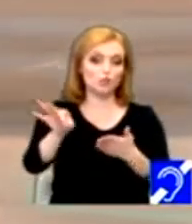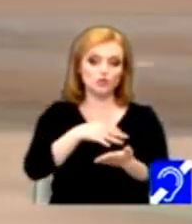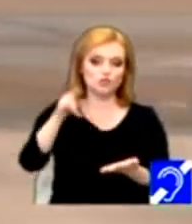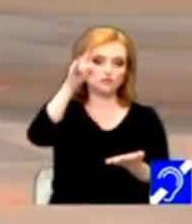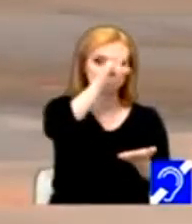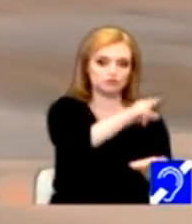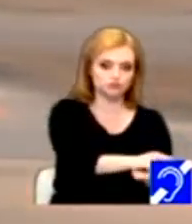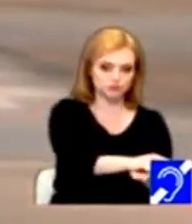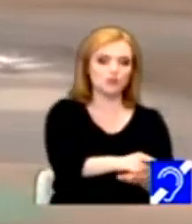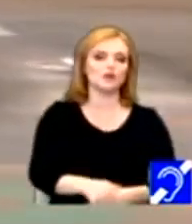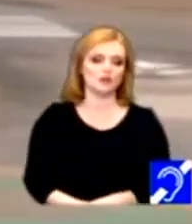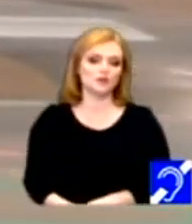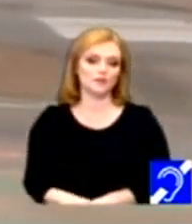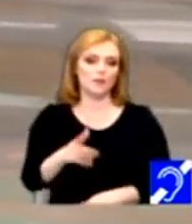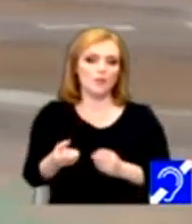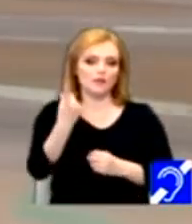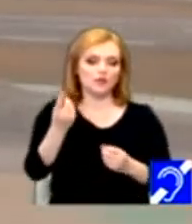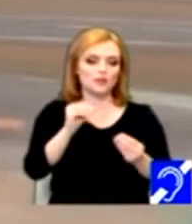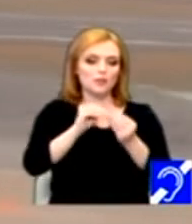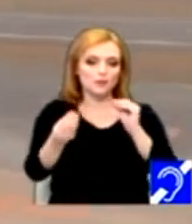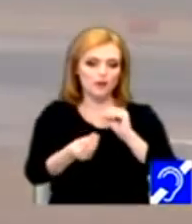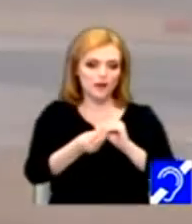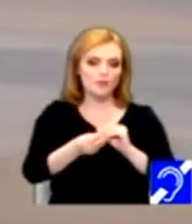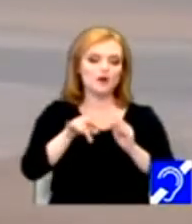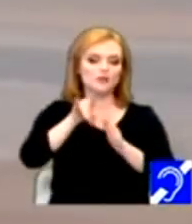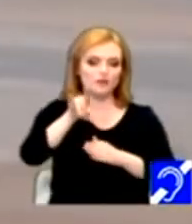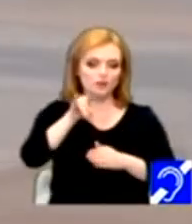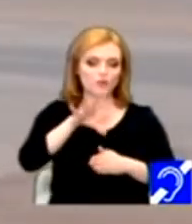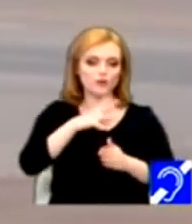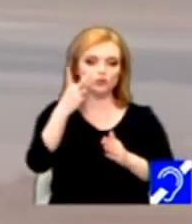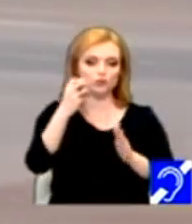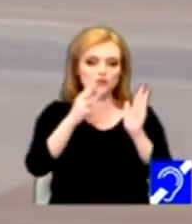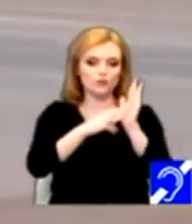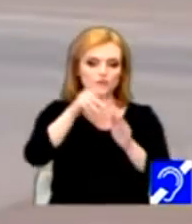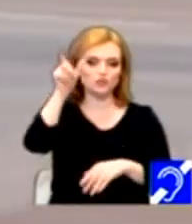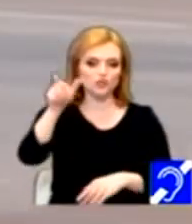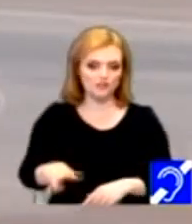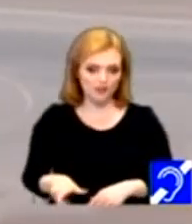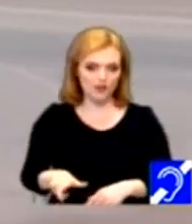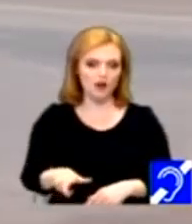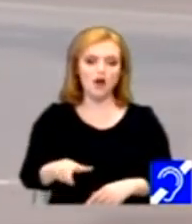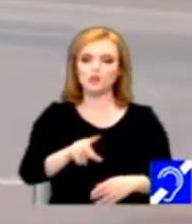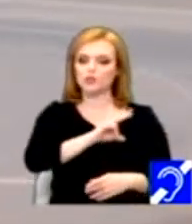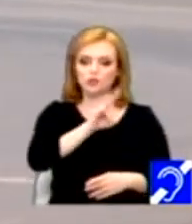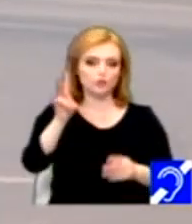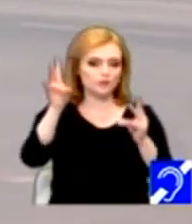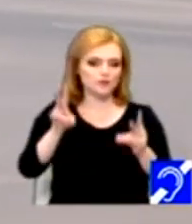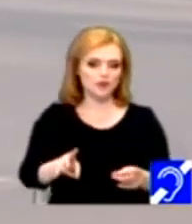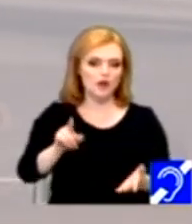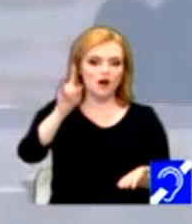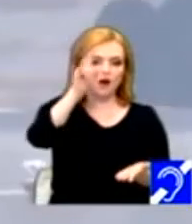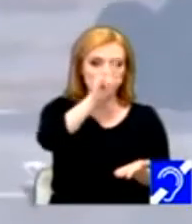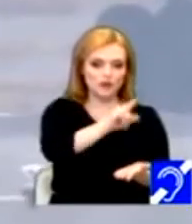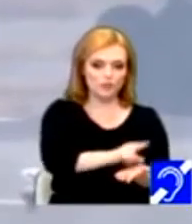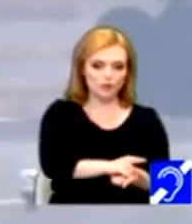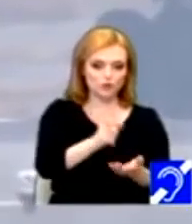aflau 270 de pasageri și 8 membri ai echipajului, dar nimeni nu a avut de suferit. Avionul a aterizat cu bine și a parcat într-o zonă izolată